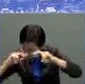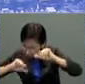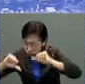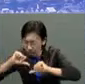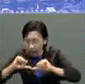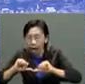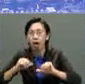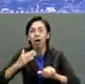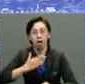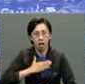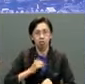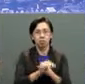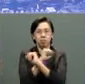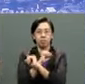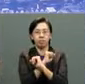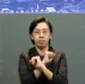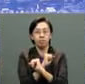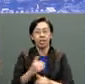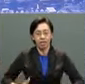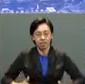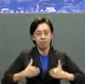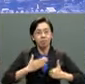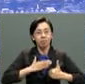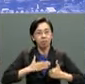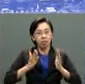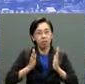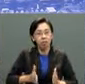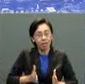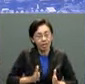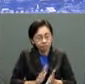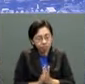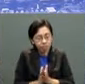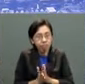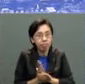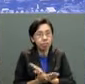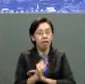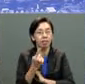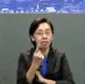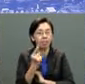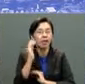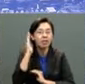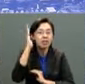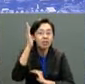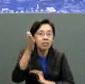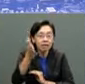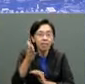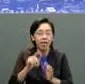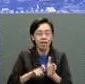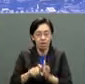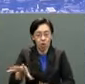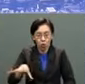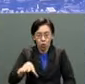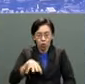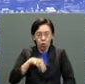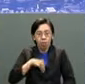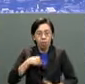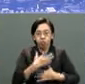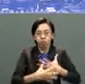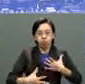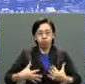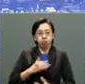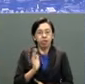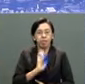ตัวเราเองให้ได้ปรับชุดพฤติกรรมของเราในช่วงเวลาตอนนี้ให้ได้เพื่อเราจะได้ไม่เอาเชื้อโรคมาอยู่ที่ตัวเราหรือเอ